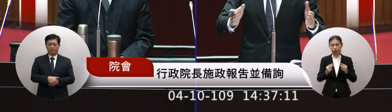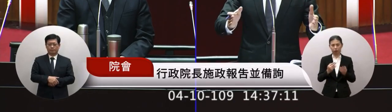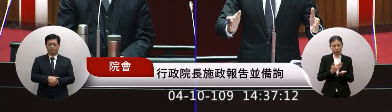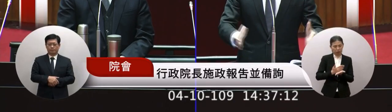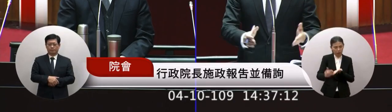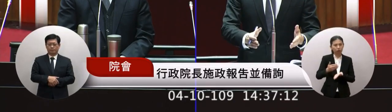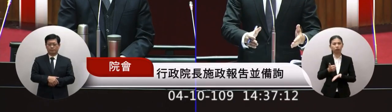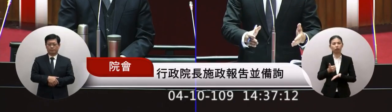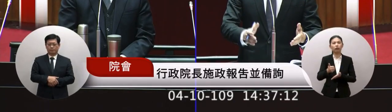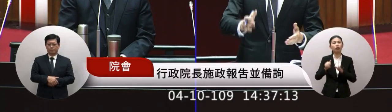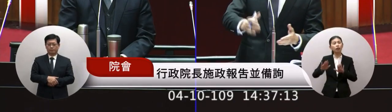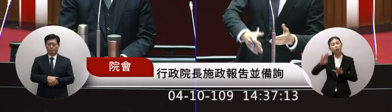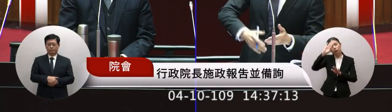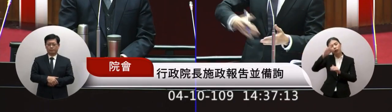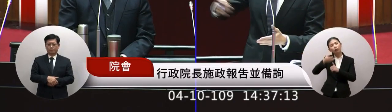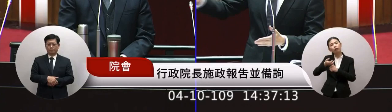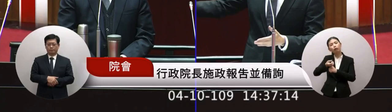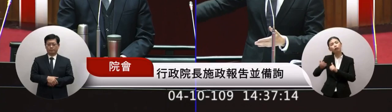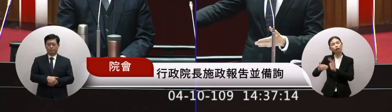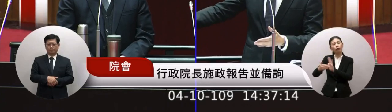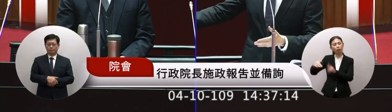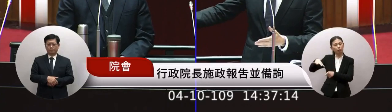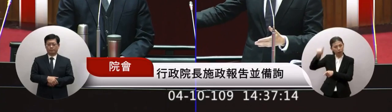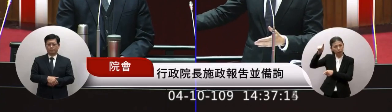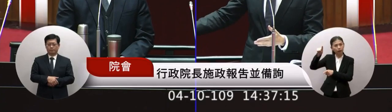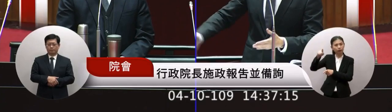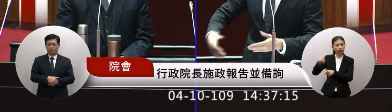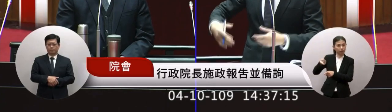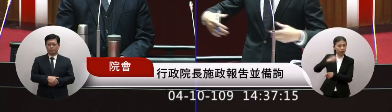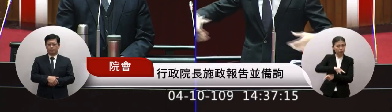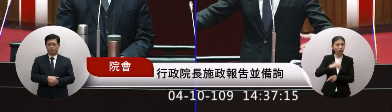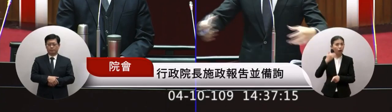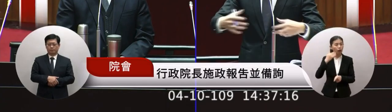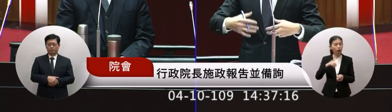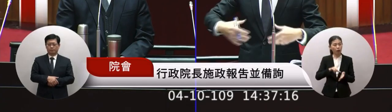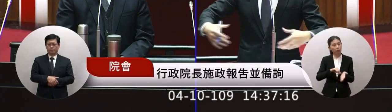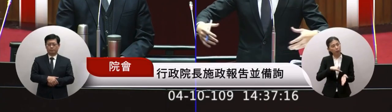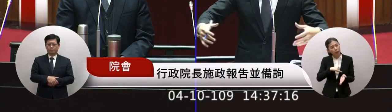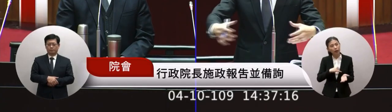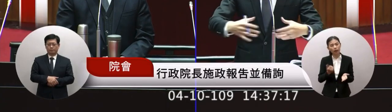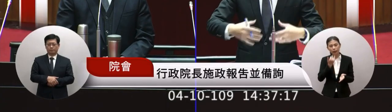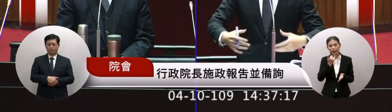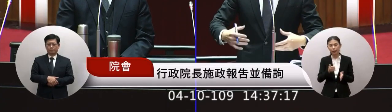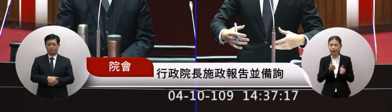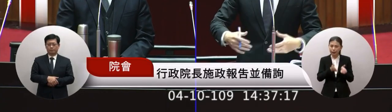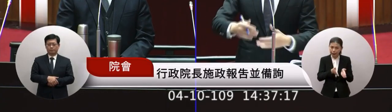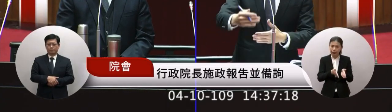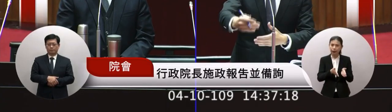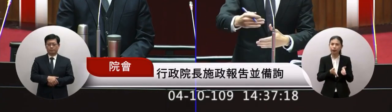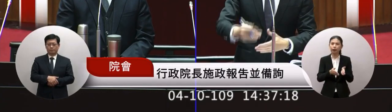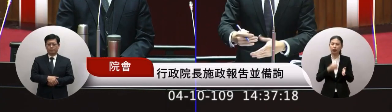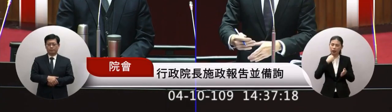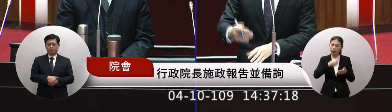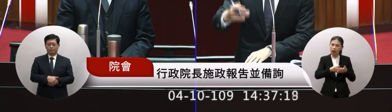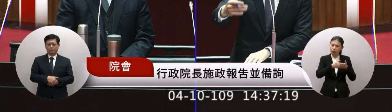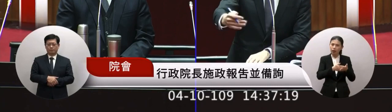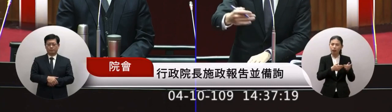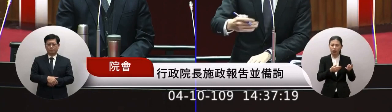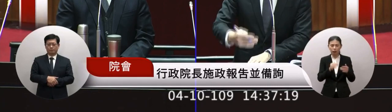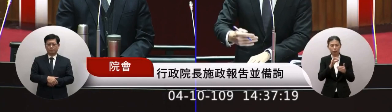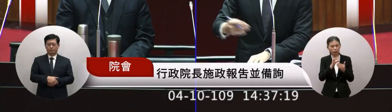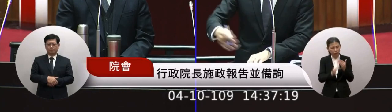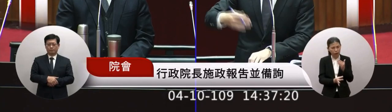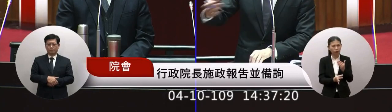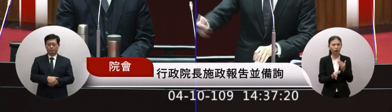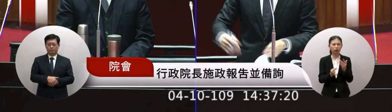即嘛防疫卫生啦吼，啊但是刷落来的时阵有时间的时候，应该就当来这个精力来去请。重点讲，还有